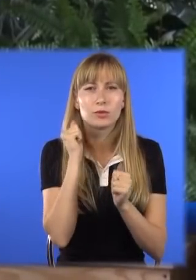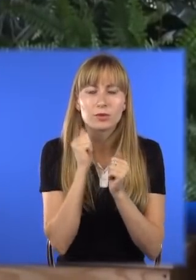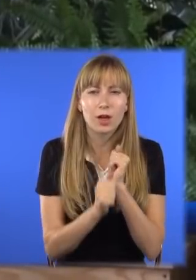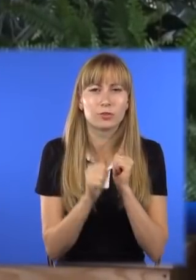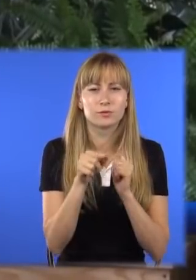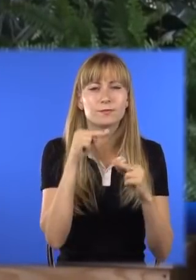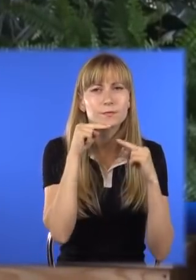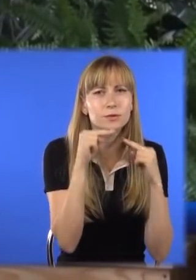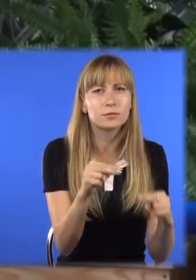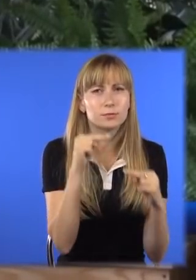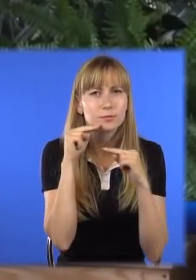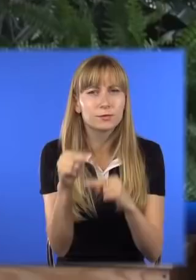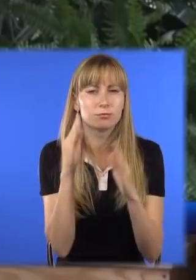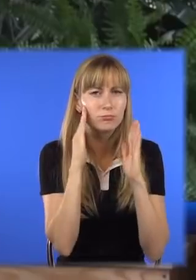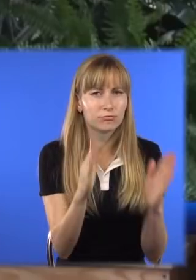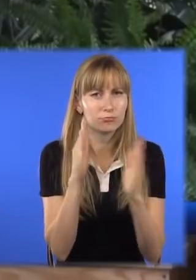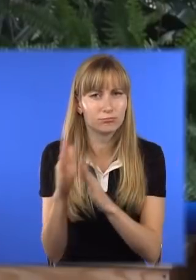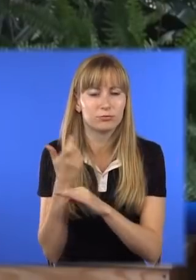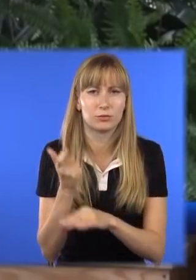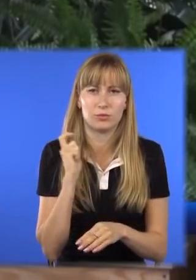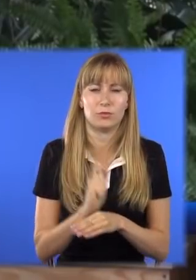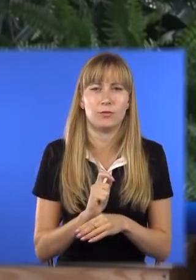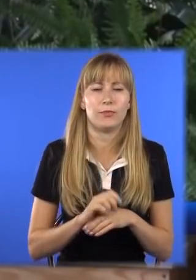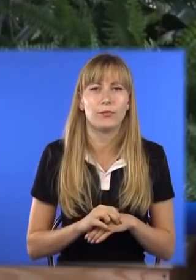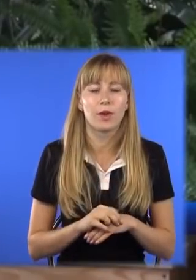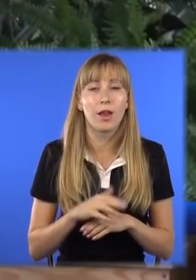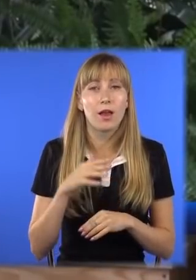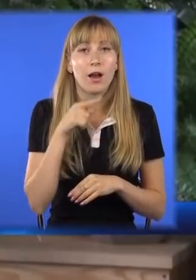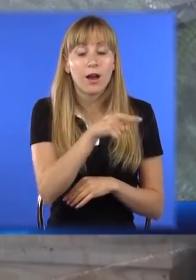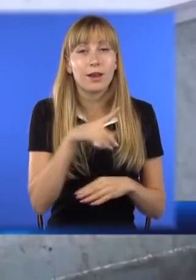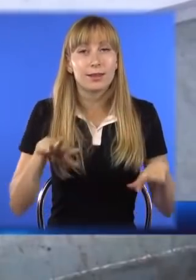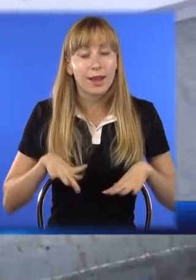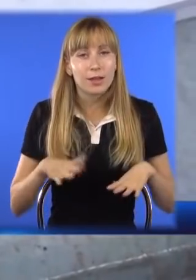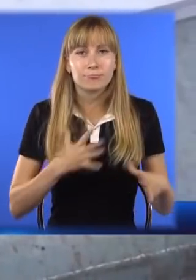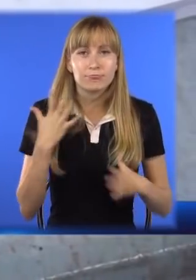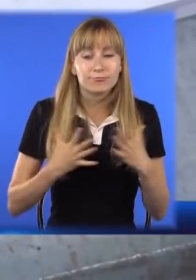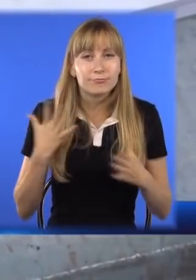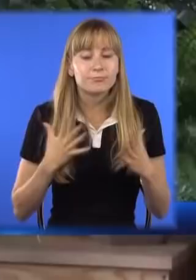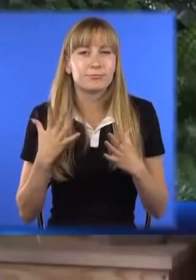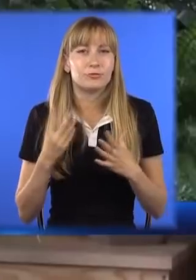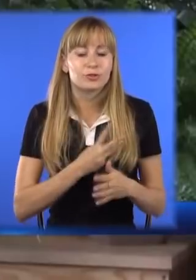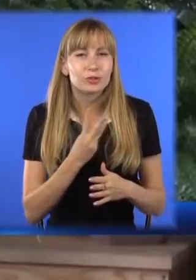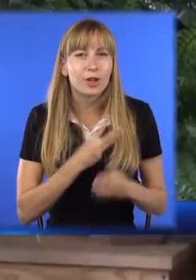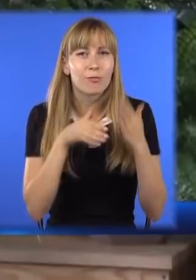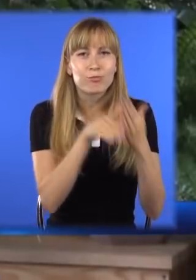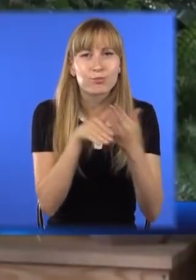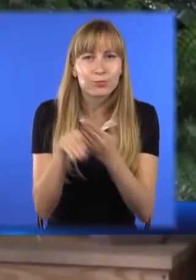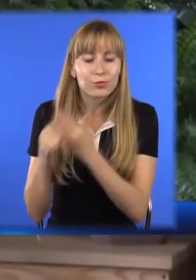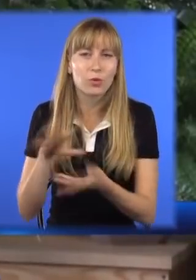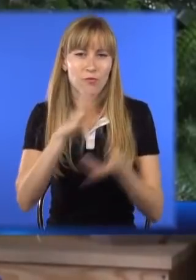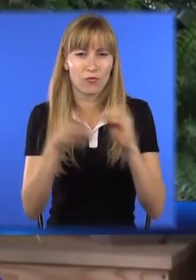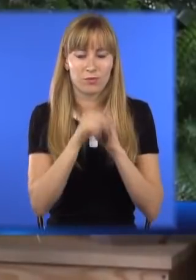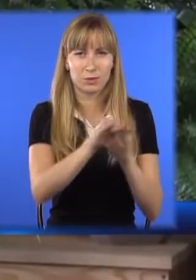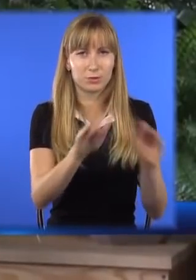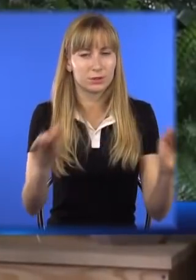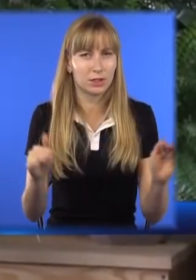ти горіш своїм ділом, живеш своїм ділом, тоді і достигаються такі результати. Отклик йде